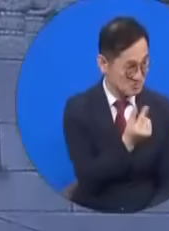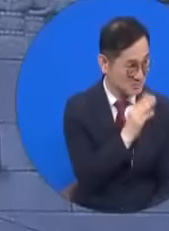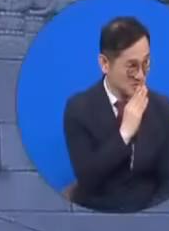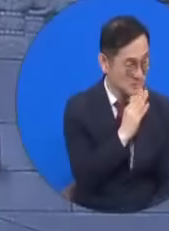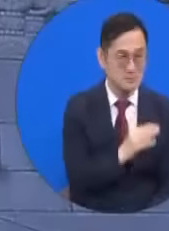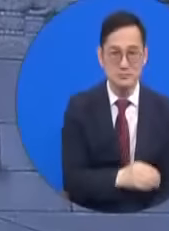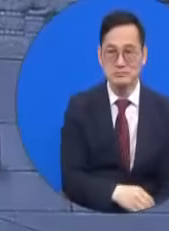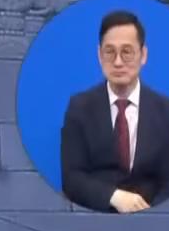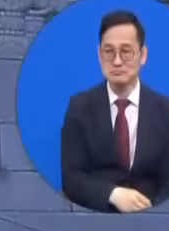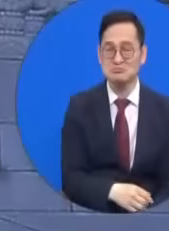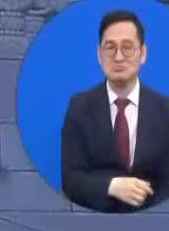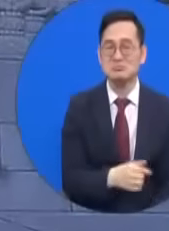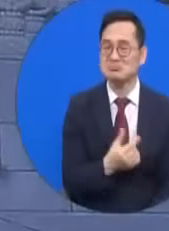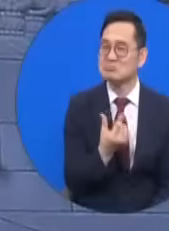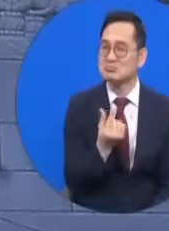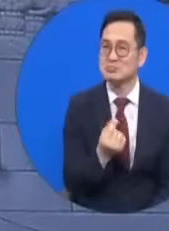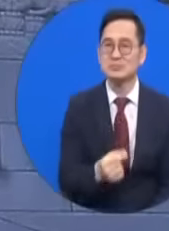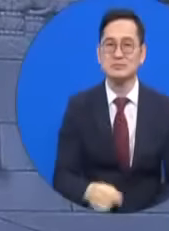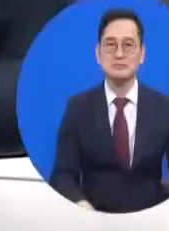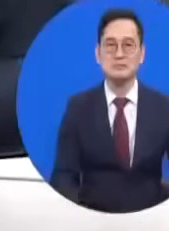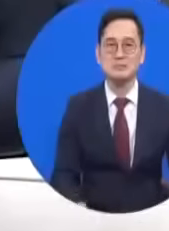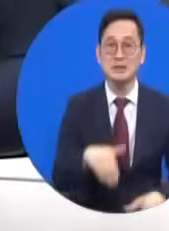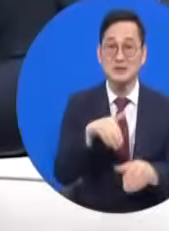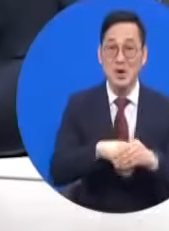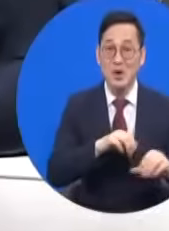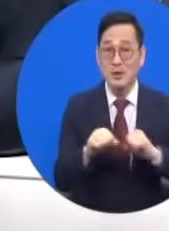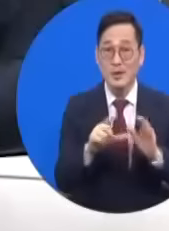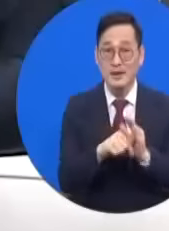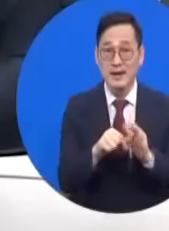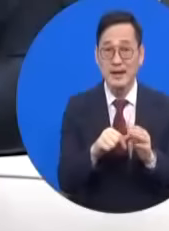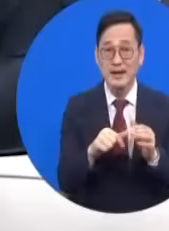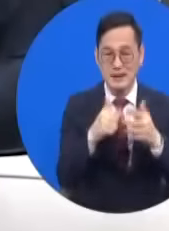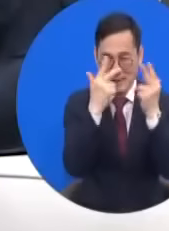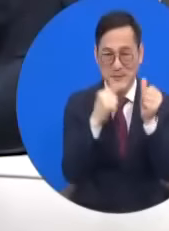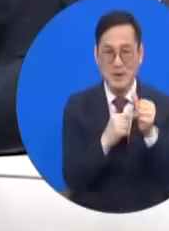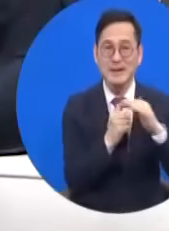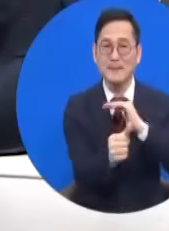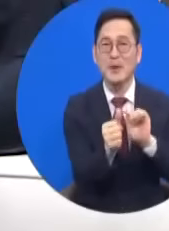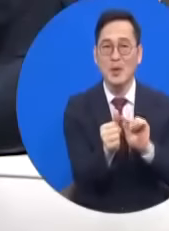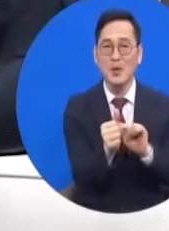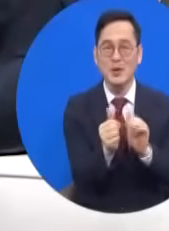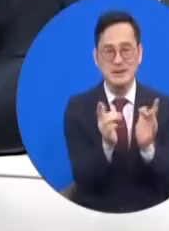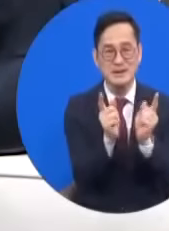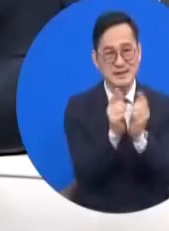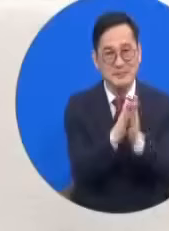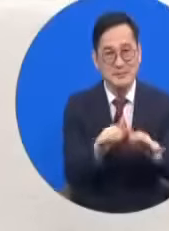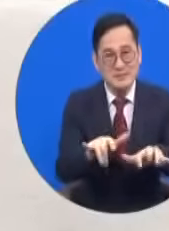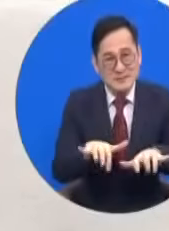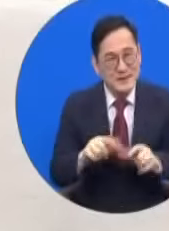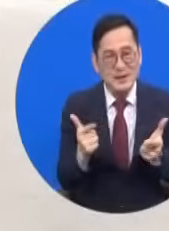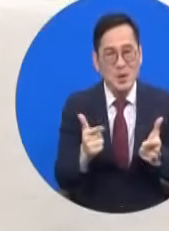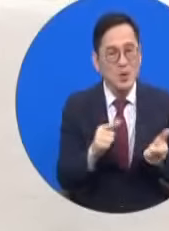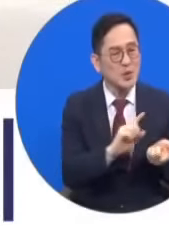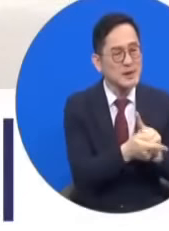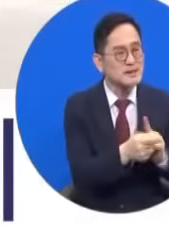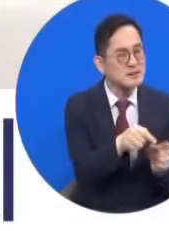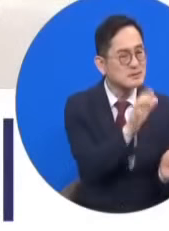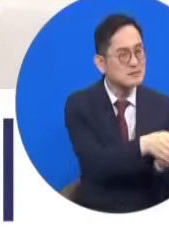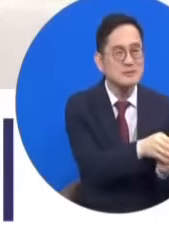그렇다고 보여집니다. 왜냐하면 선거 때는 대표 명의 공식 계정들을 네. 직접 관리를 하니까요. 그리고 아까